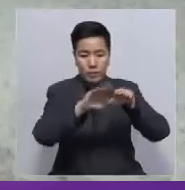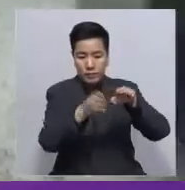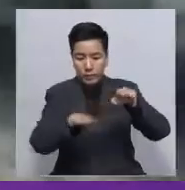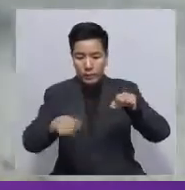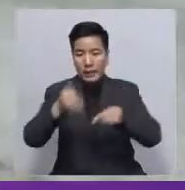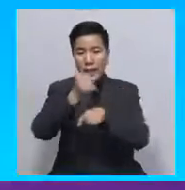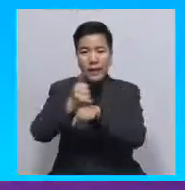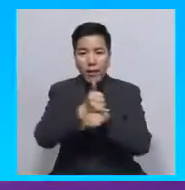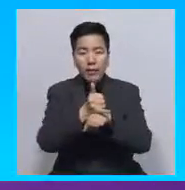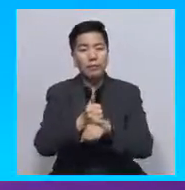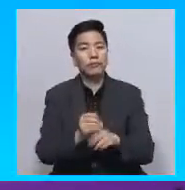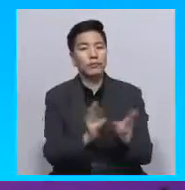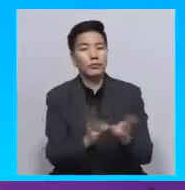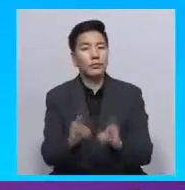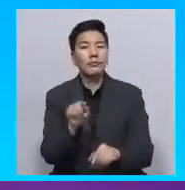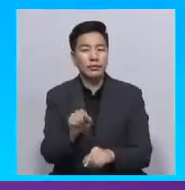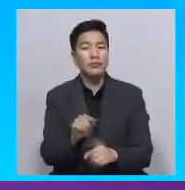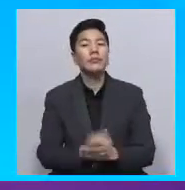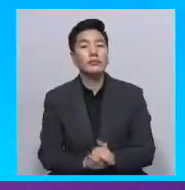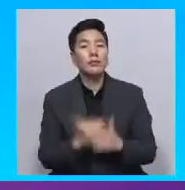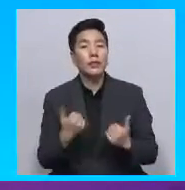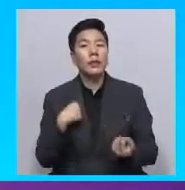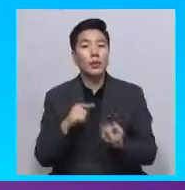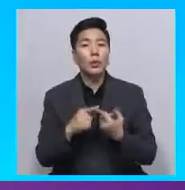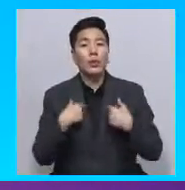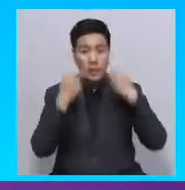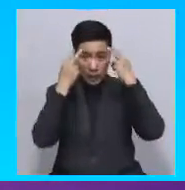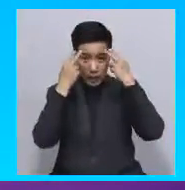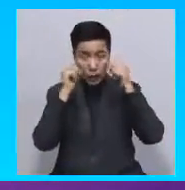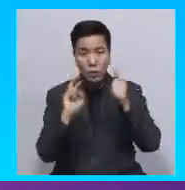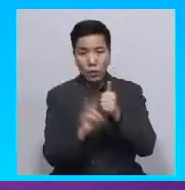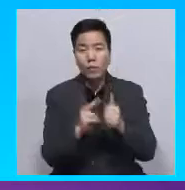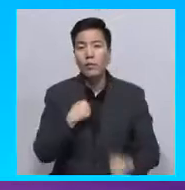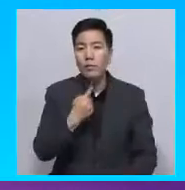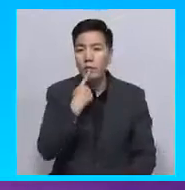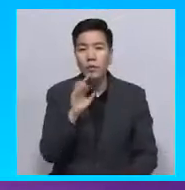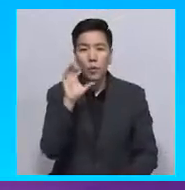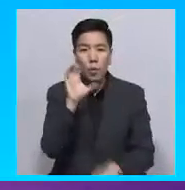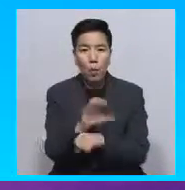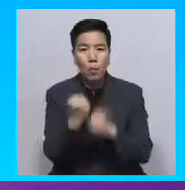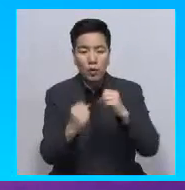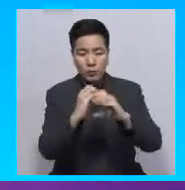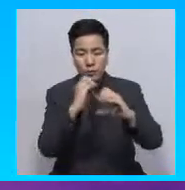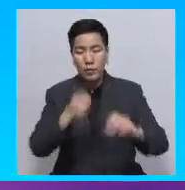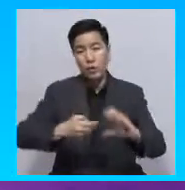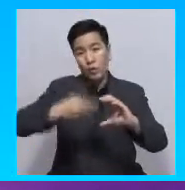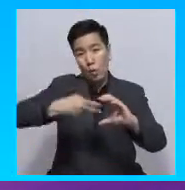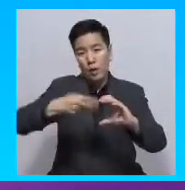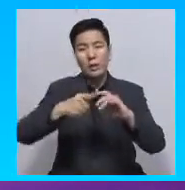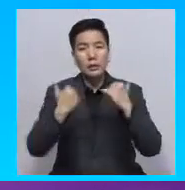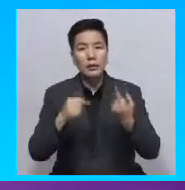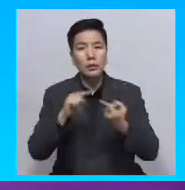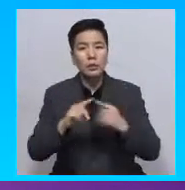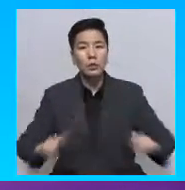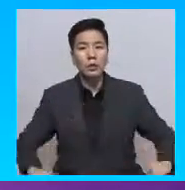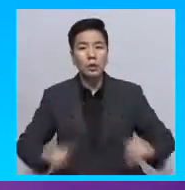ะก็เป็นอีก2 มาตรการนะครับ ซึ่งทางพลเอกประวิตรก็ได้ออกมาระบุถึงการควบคุมรถโดยสาร2 ชั้นด้วยนะคะว่าก